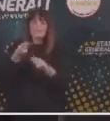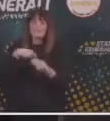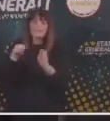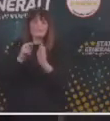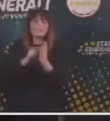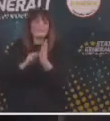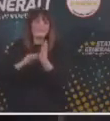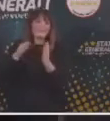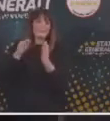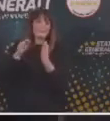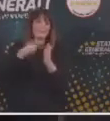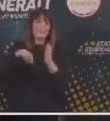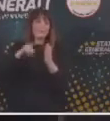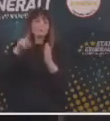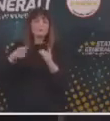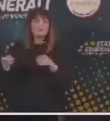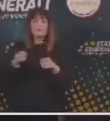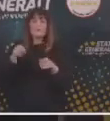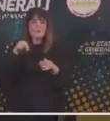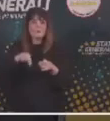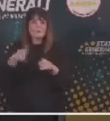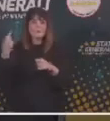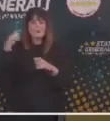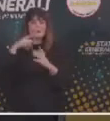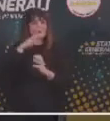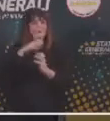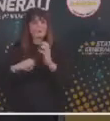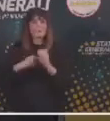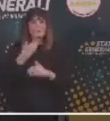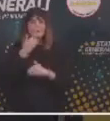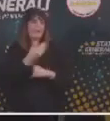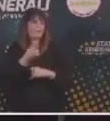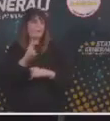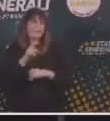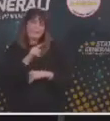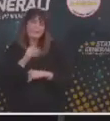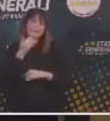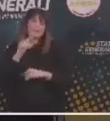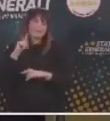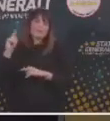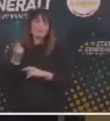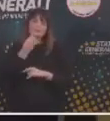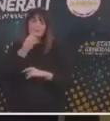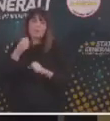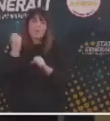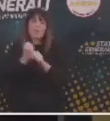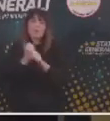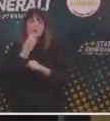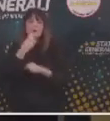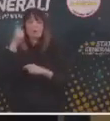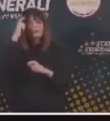difficile grazie vito grazie a tutti voi buon lavoro buonista di gera grazie